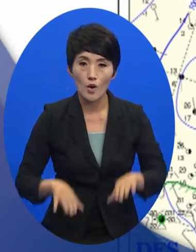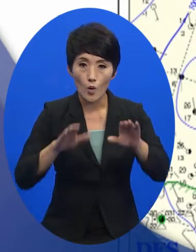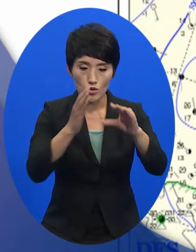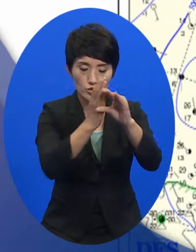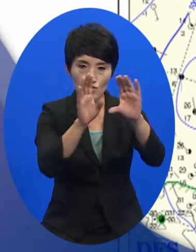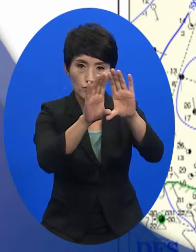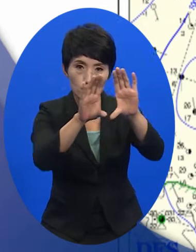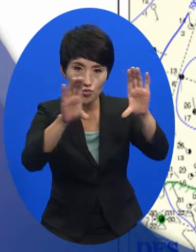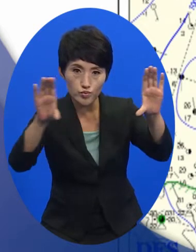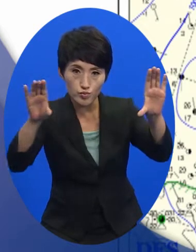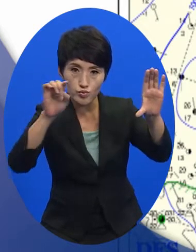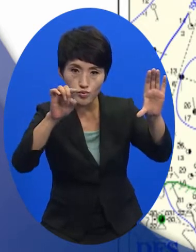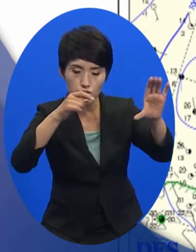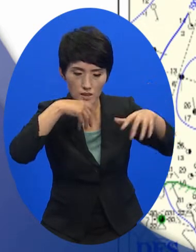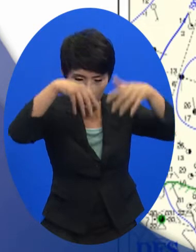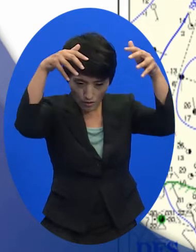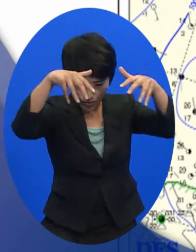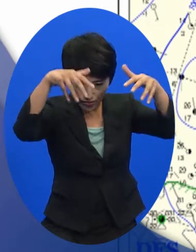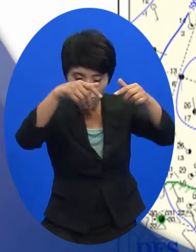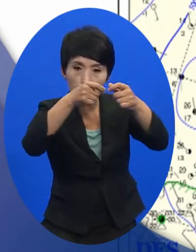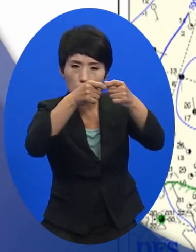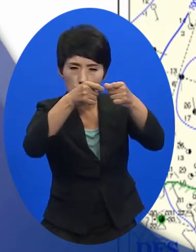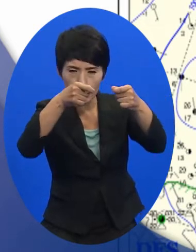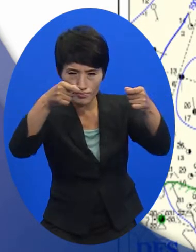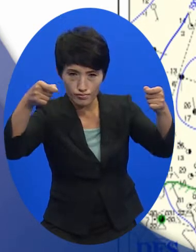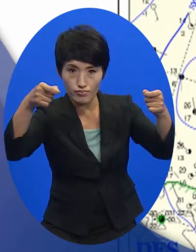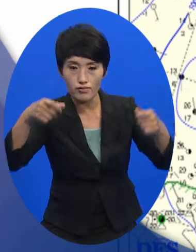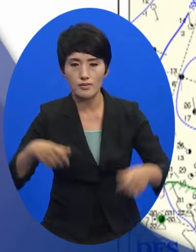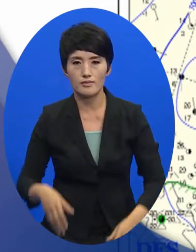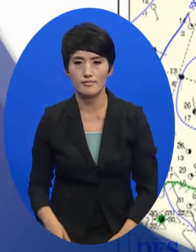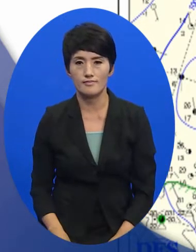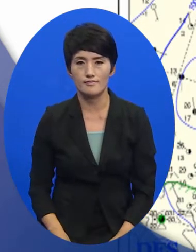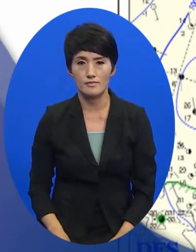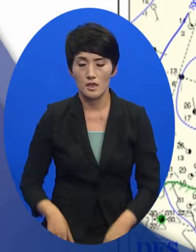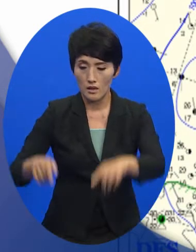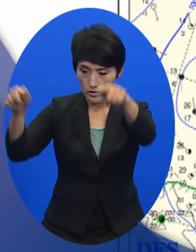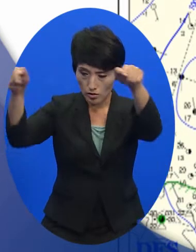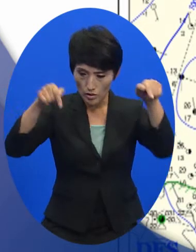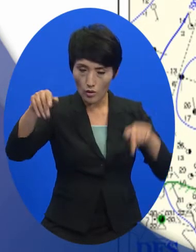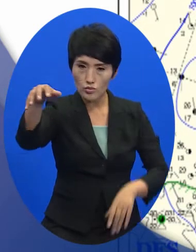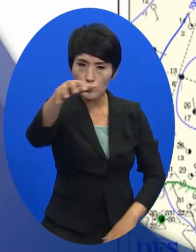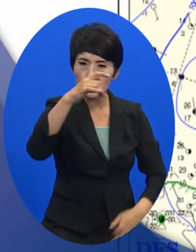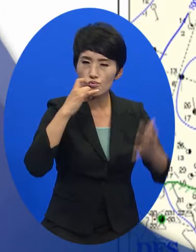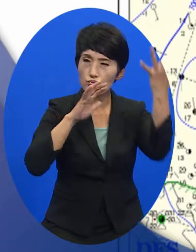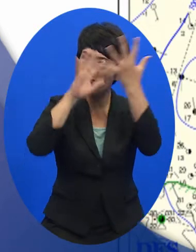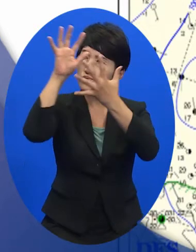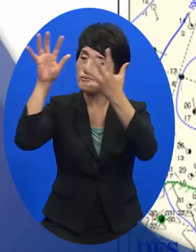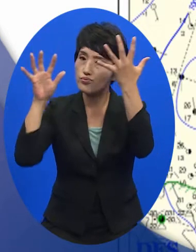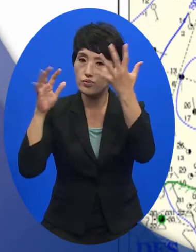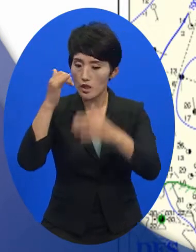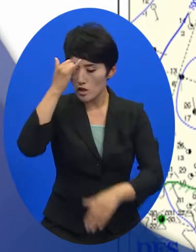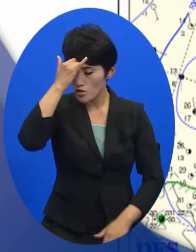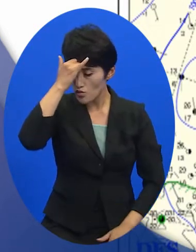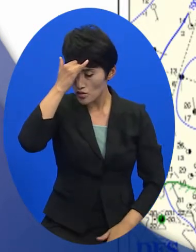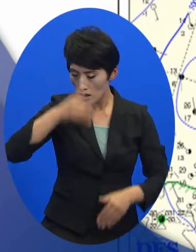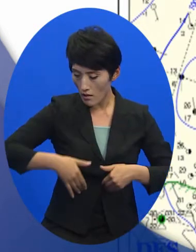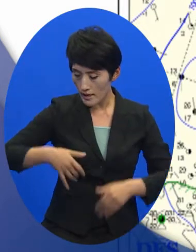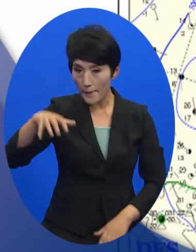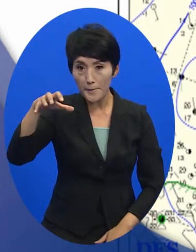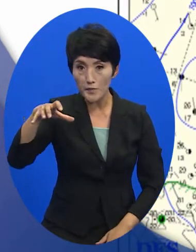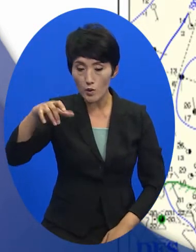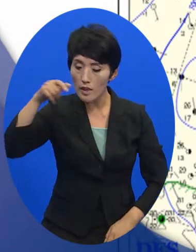오늘은 중부지방에 형성된 정말 전선 의 영향을 밝혔습니다 따라서 전국이 대체로 흐리고 충청 이남 지방은